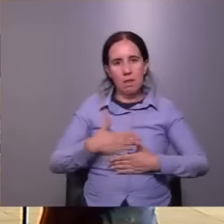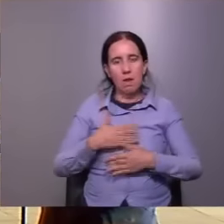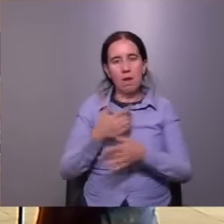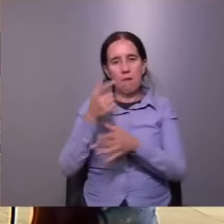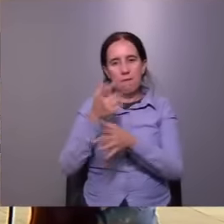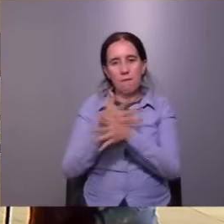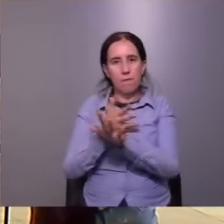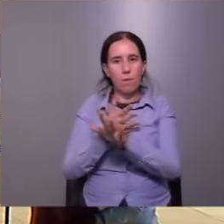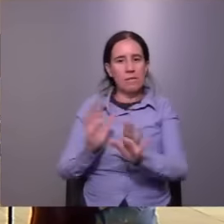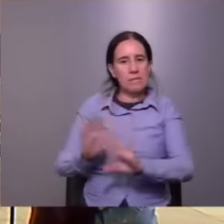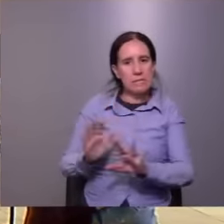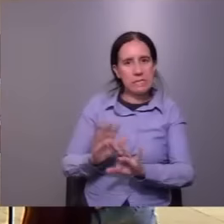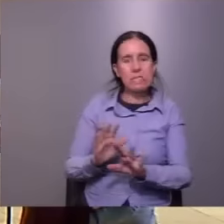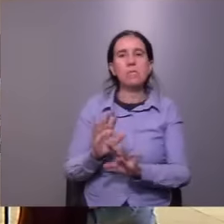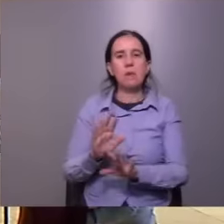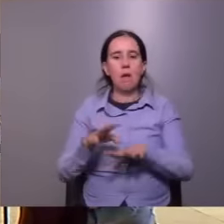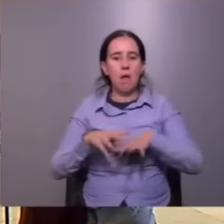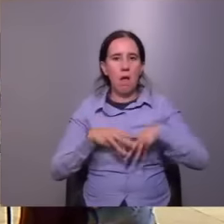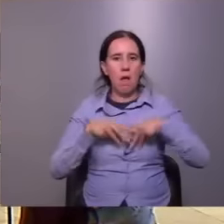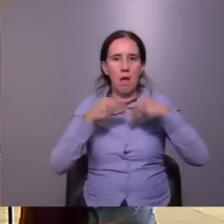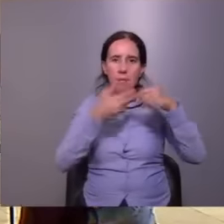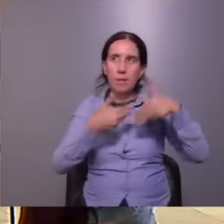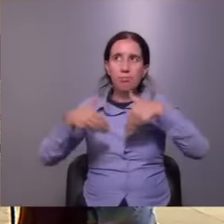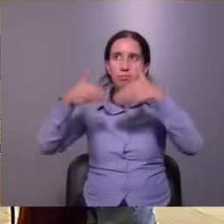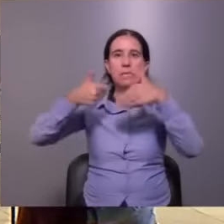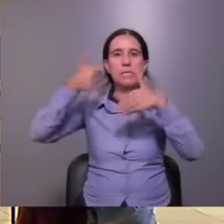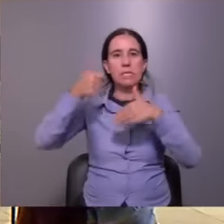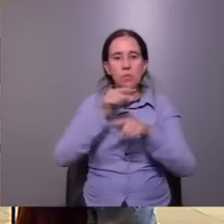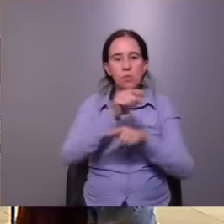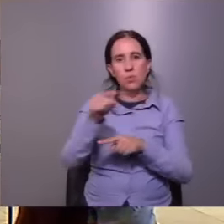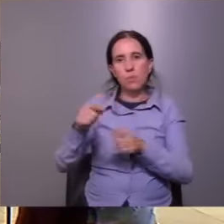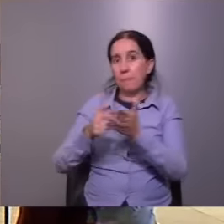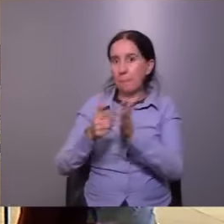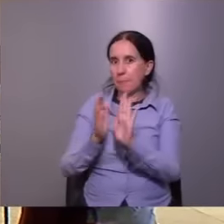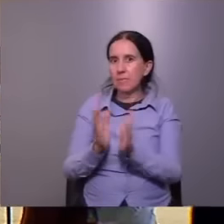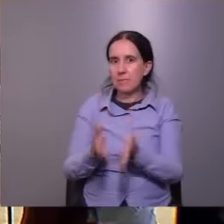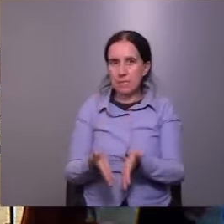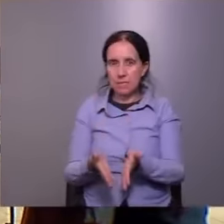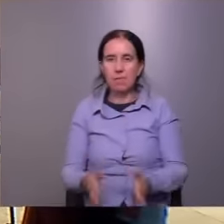Ó meu Jesus, perdoai-nos e livrai-nos do fogo do inferno.